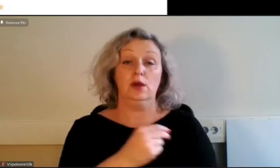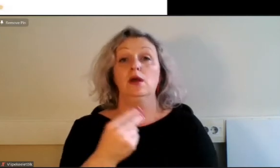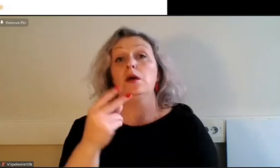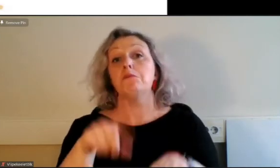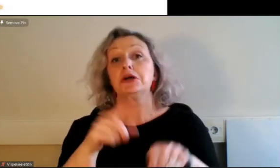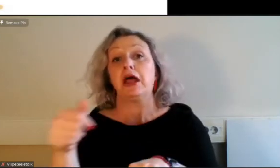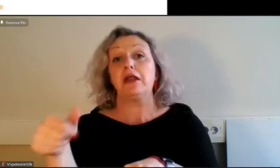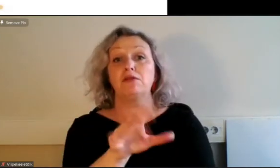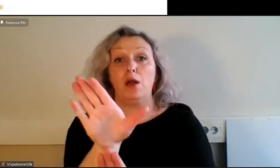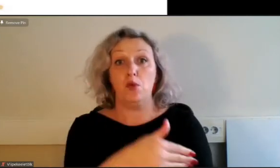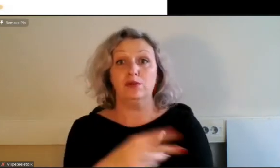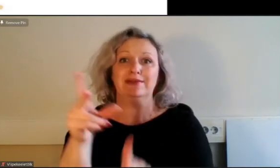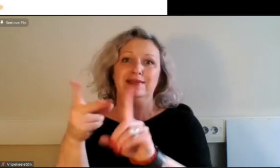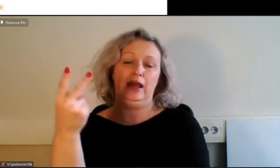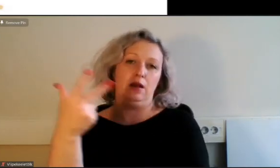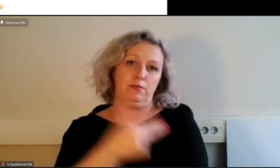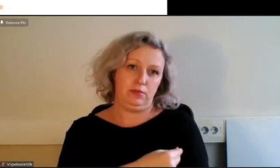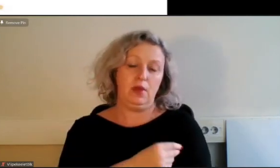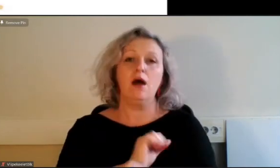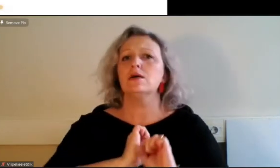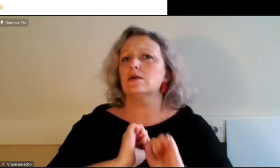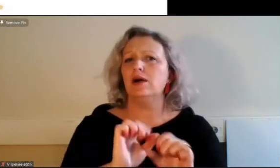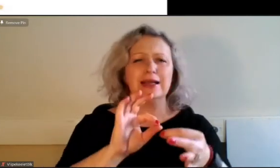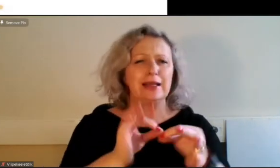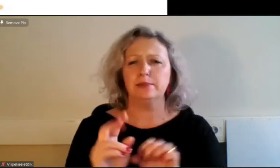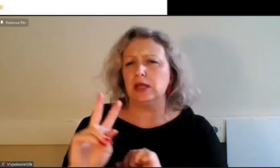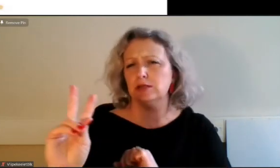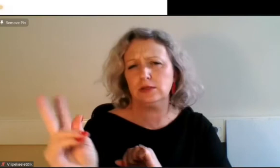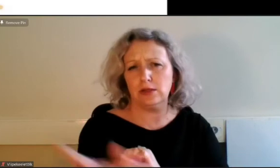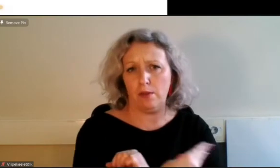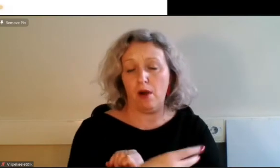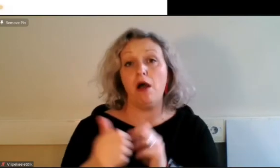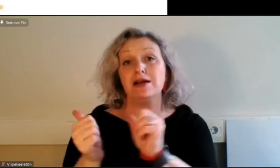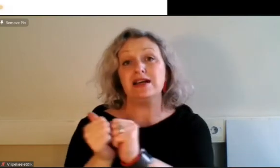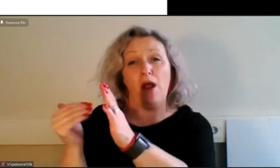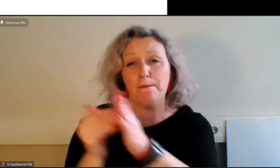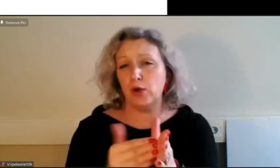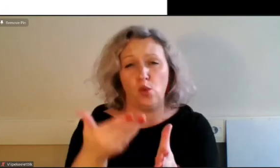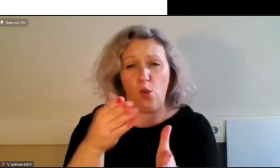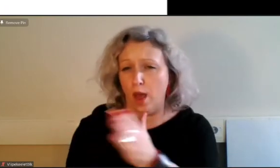see langus on aeglasem, aga siiski langus tekib mõlemas grupis.